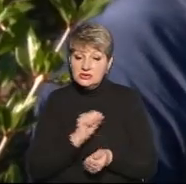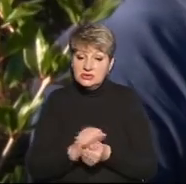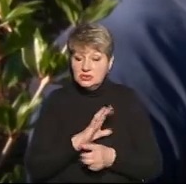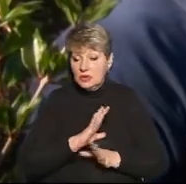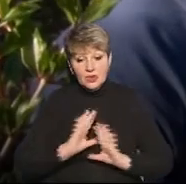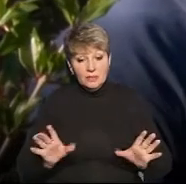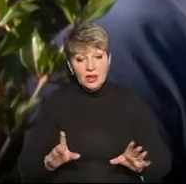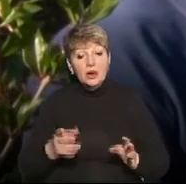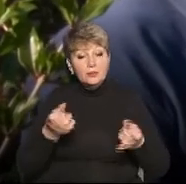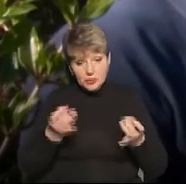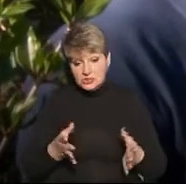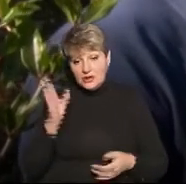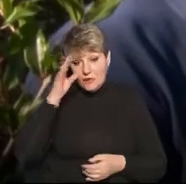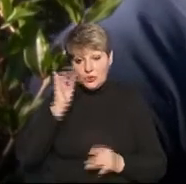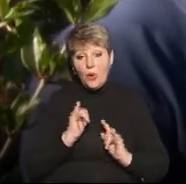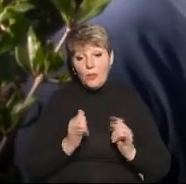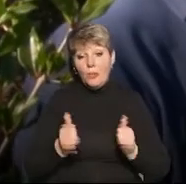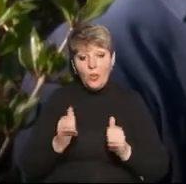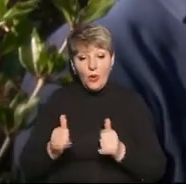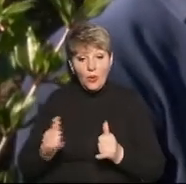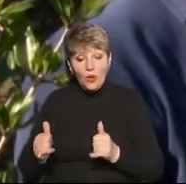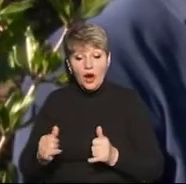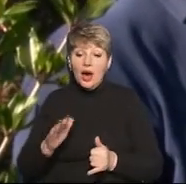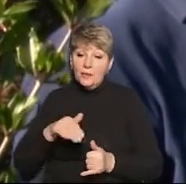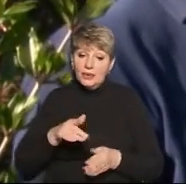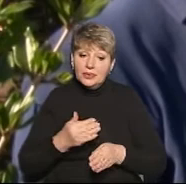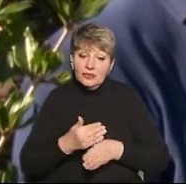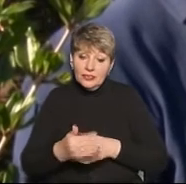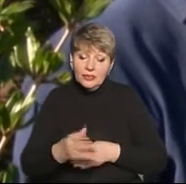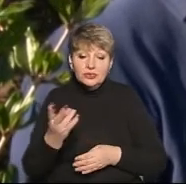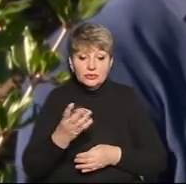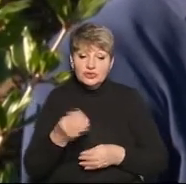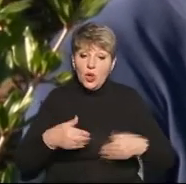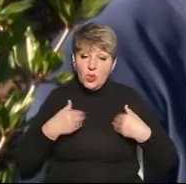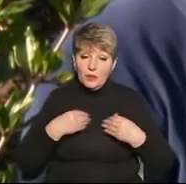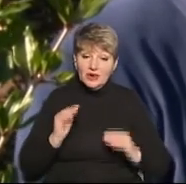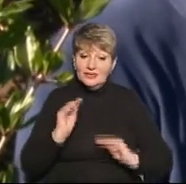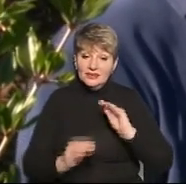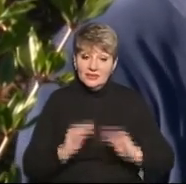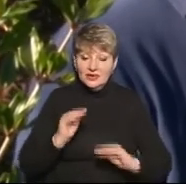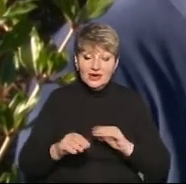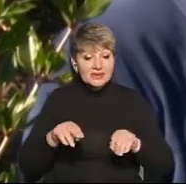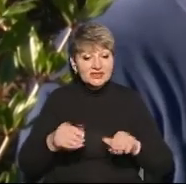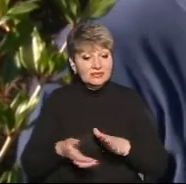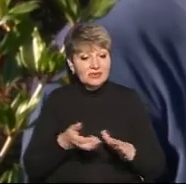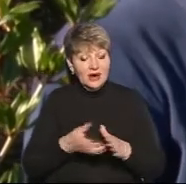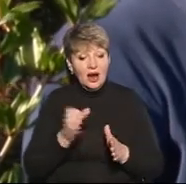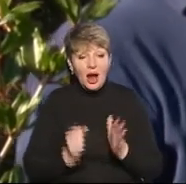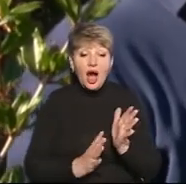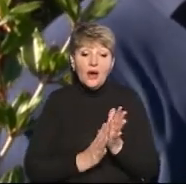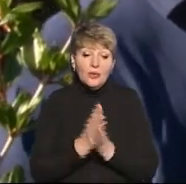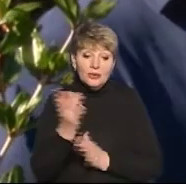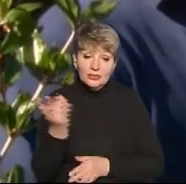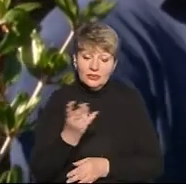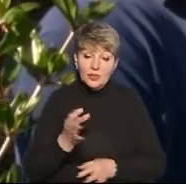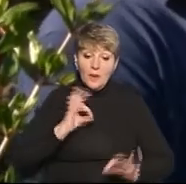водою поливаюся. Просто водою поливає, але з часом думаю трохи удобрювати, тому що земля виснажується, а рослині потрібно щось